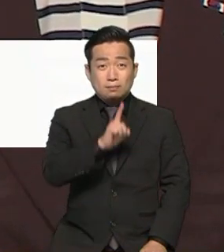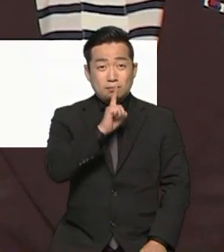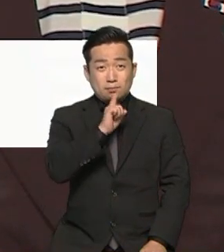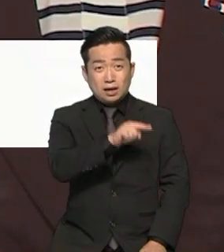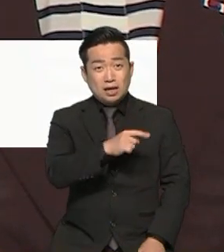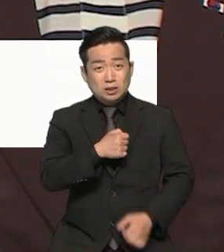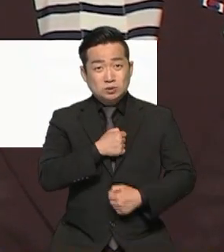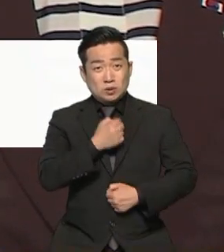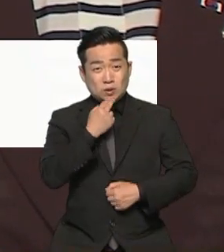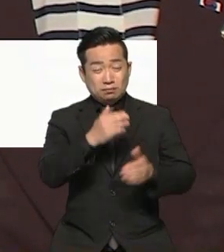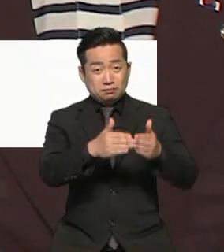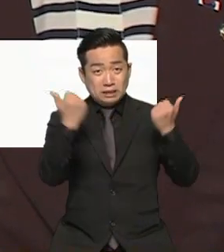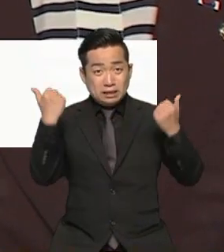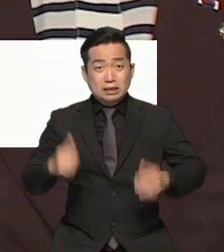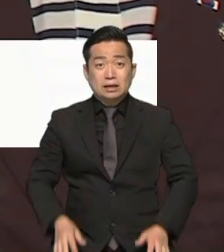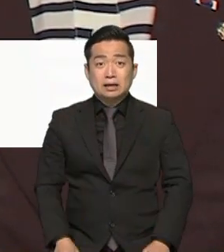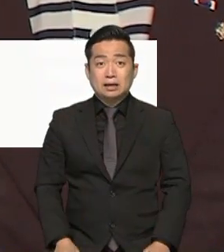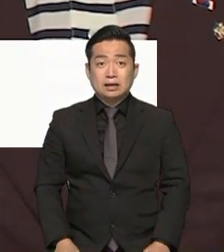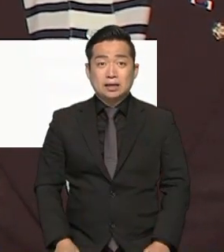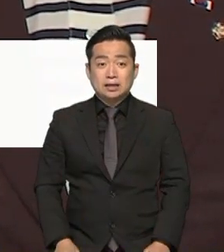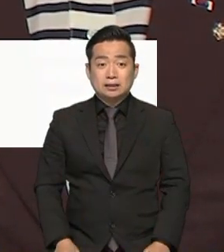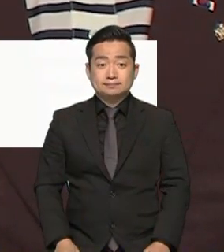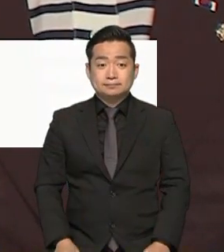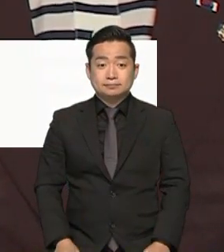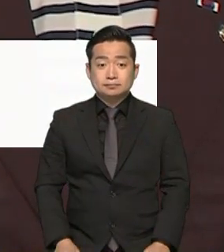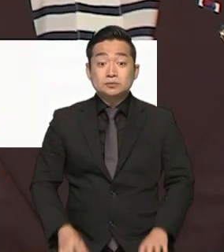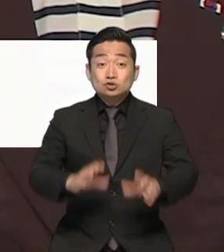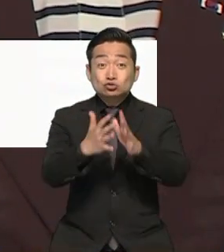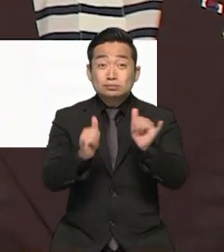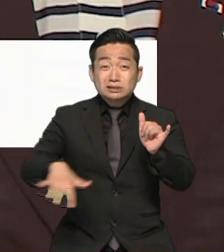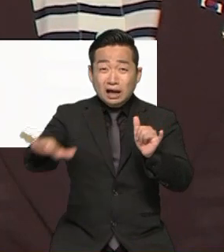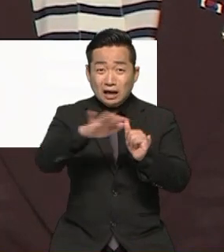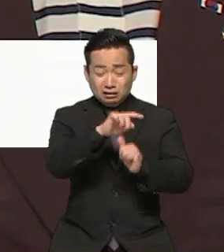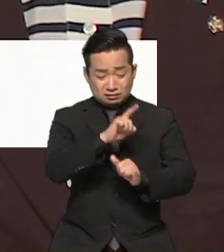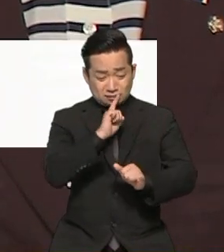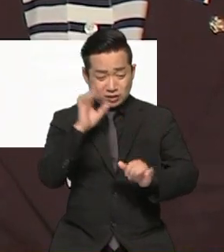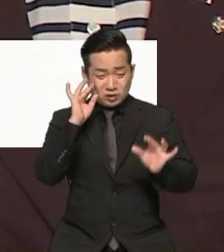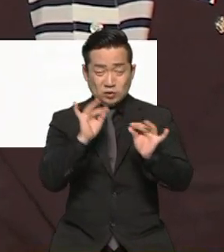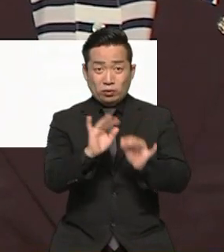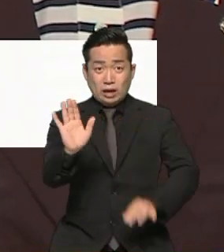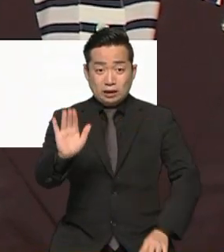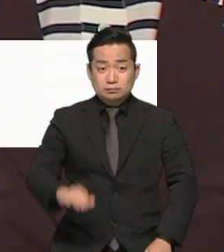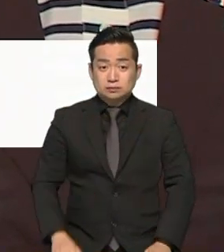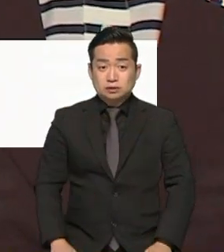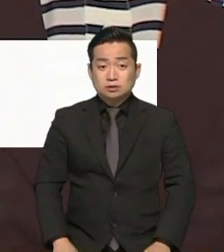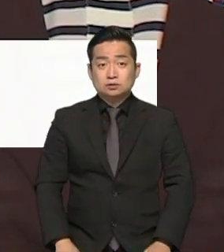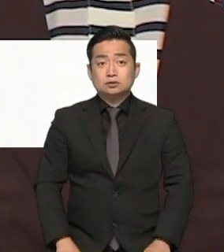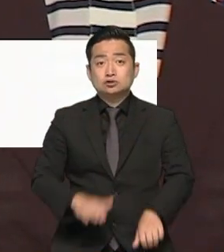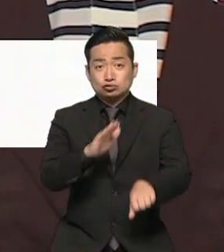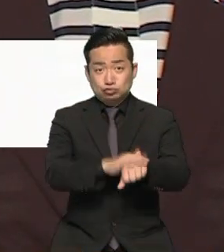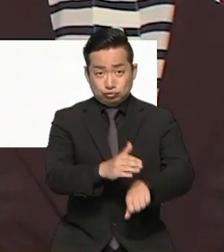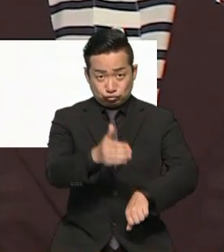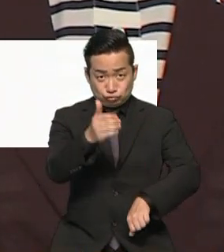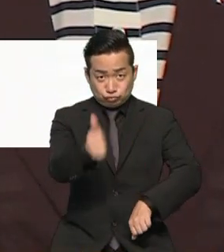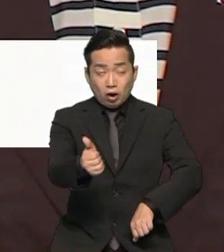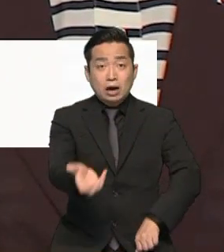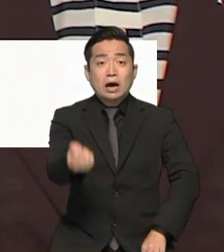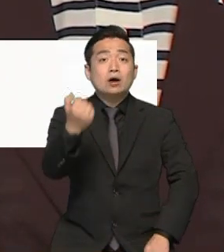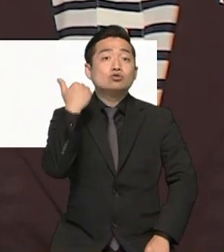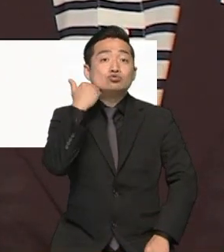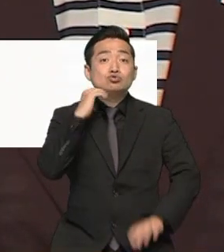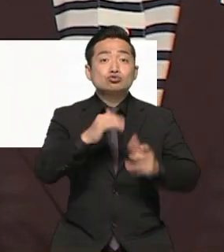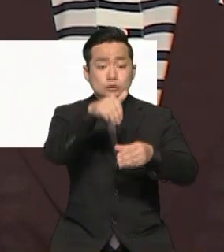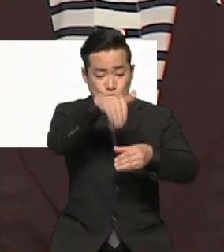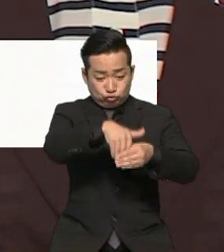말씀을 하셨다고 보고요. 그 어느 국민이 그 말에 동의하겠습니까? 주권을 가진 국민의 선택을 아주